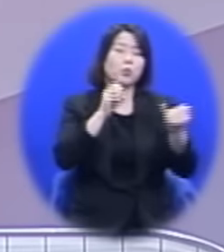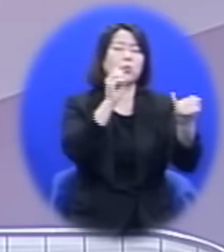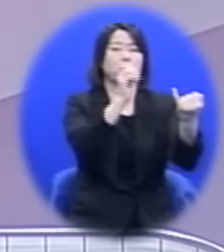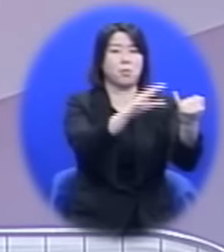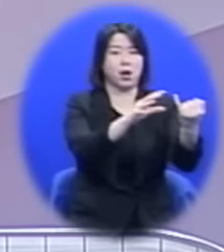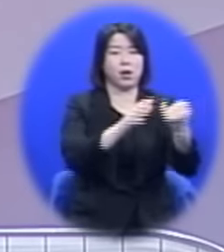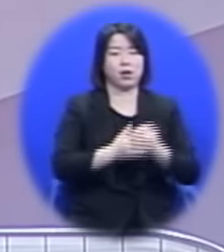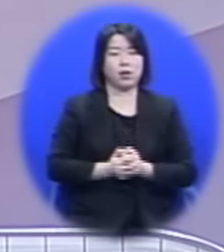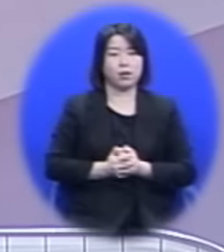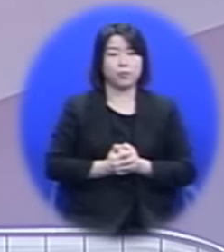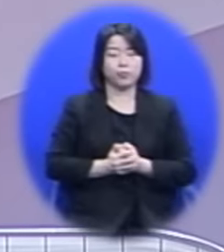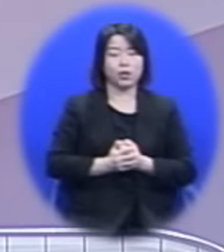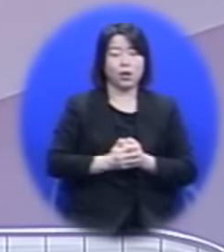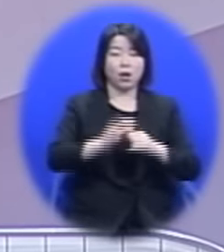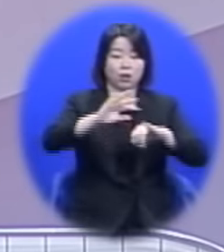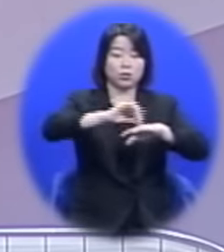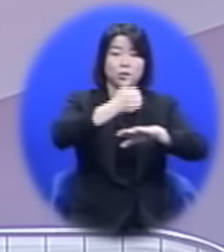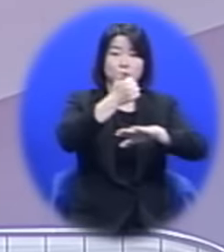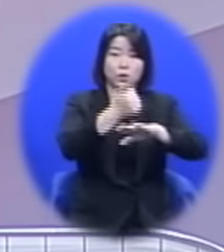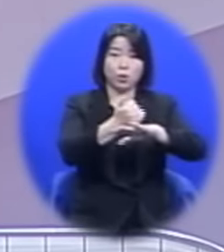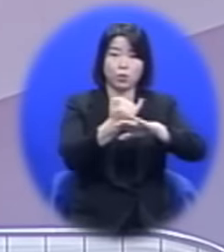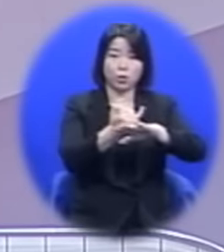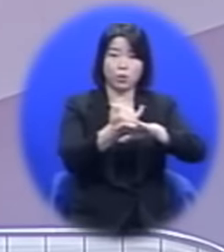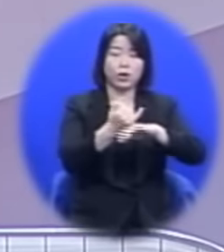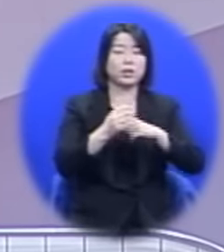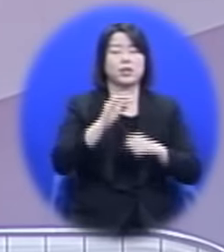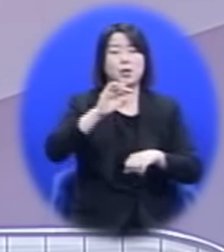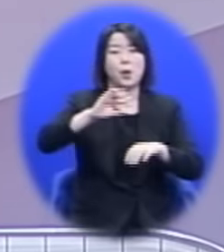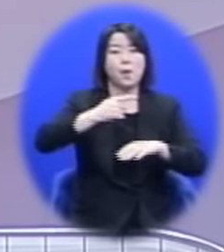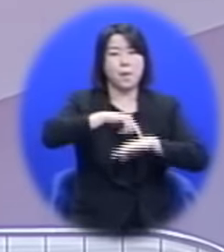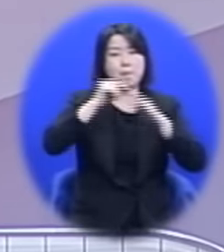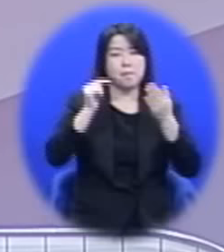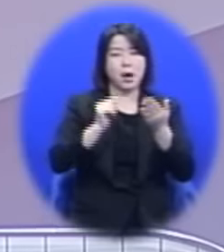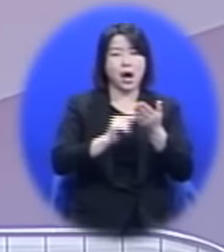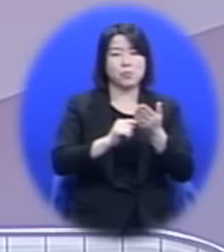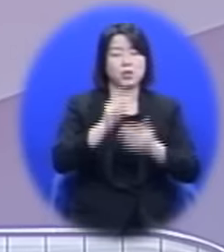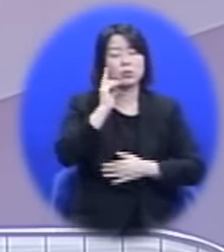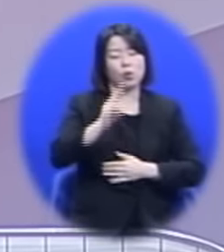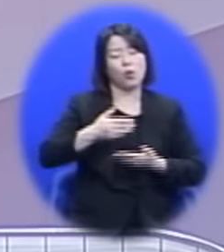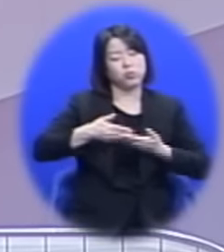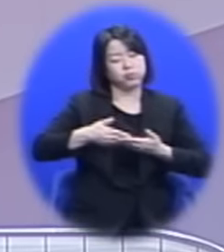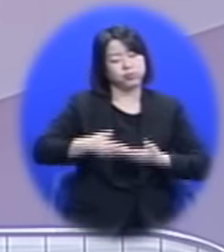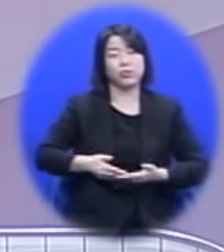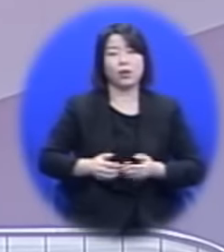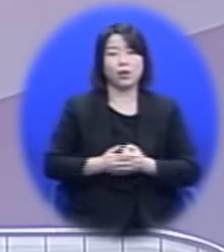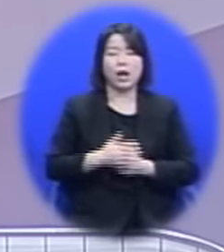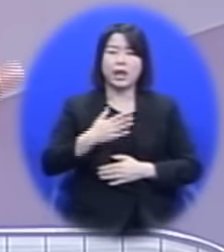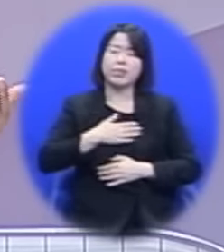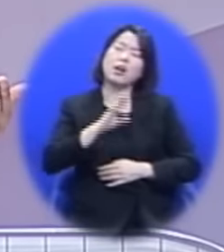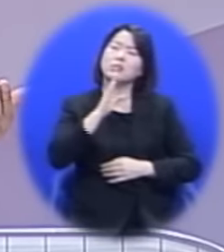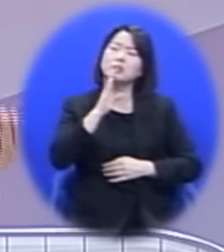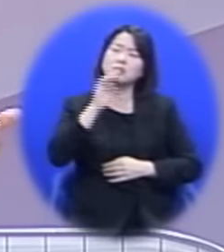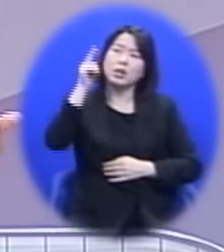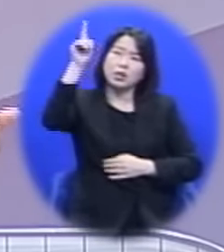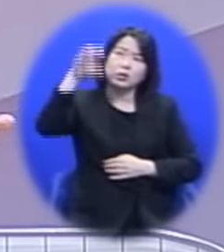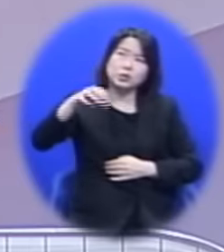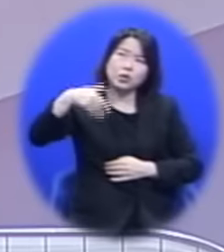주었어요. 빅토리아 여왕이 마음이 너무너무 무거웠습니다. 내가 진짜 천국에 갈